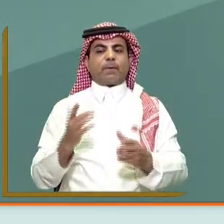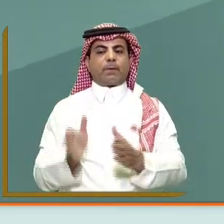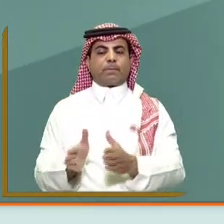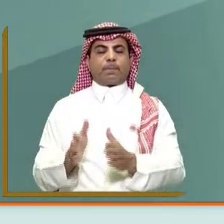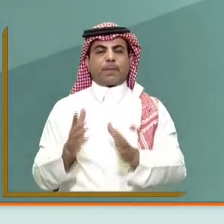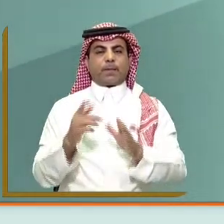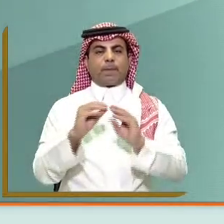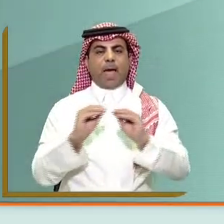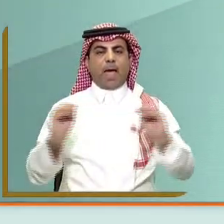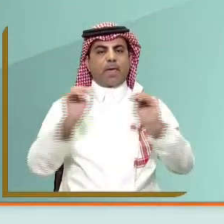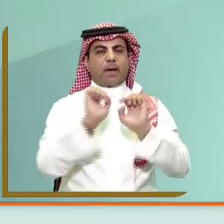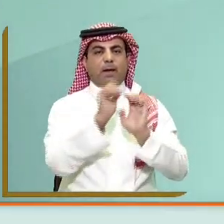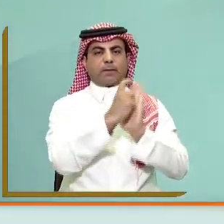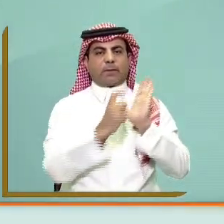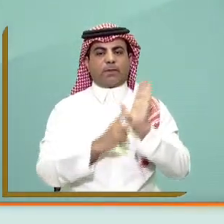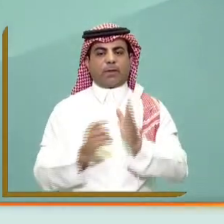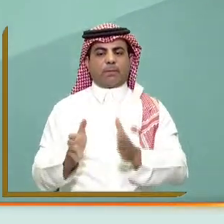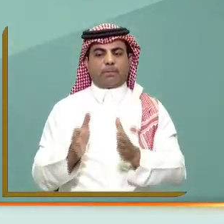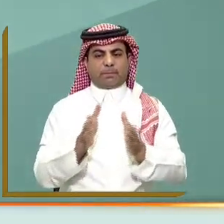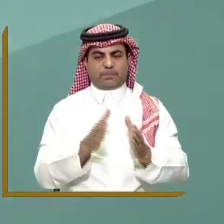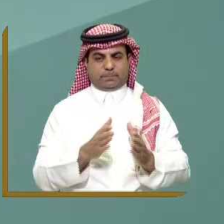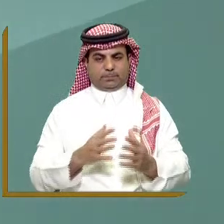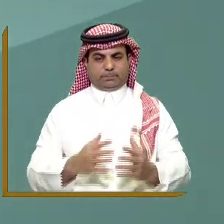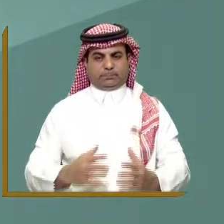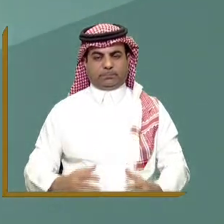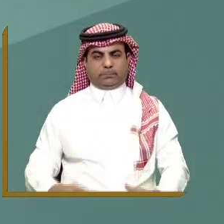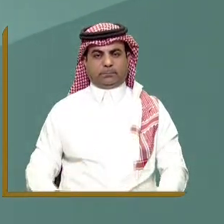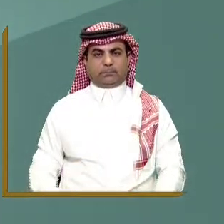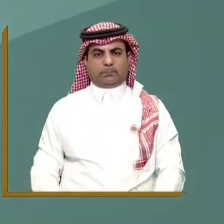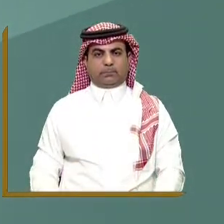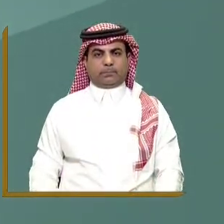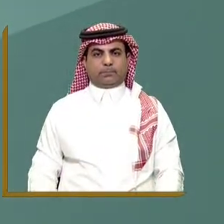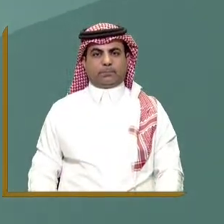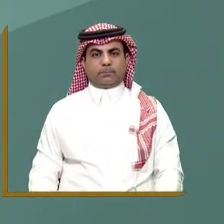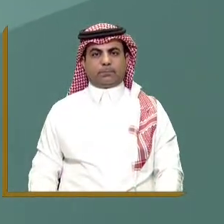السويلم وفقا للمادة الرابعة من تنظيم الهيئة.